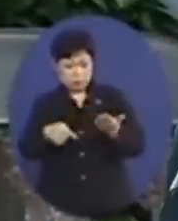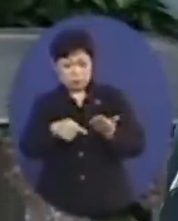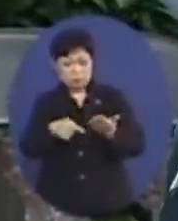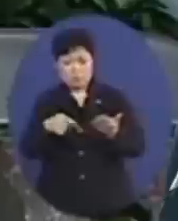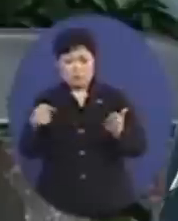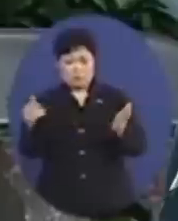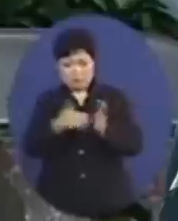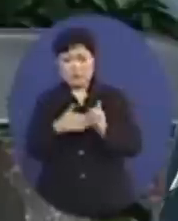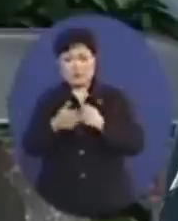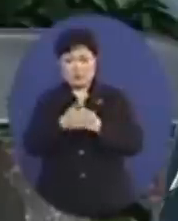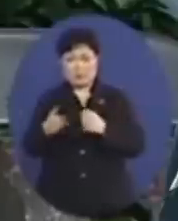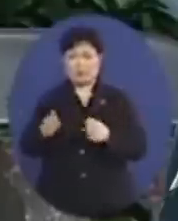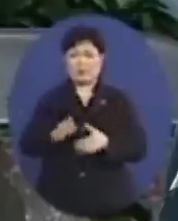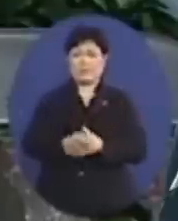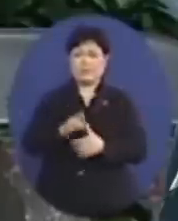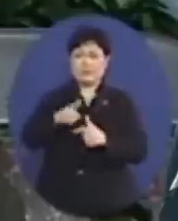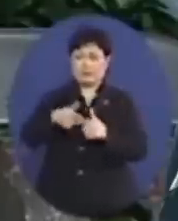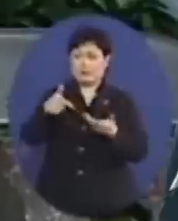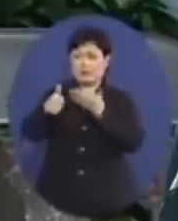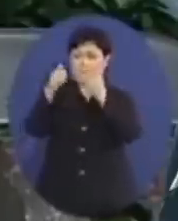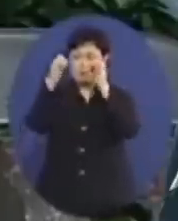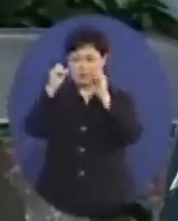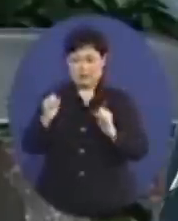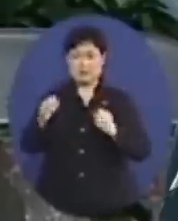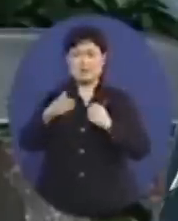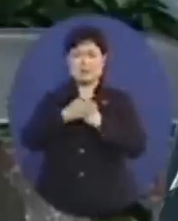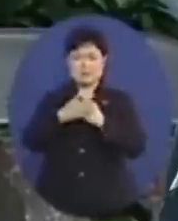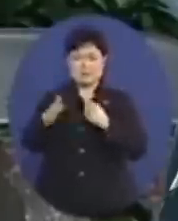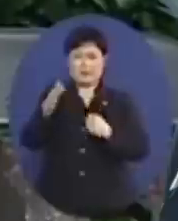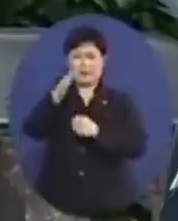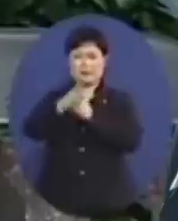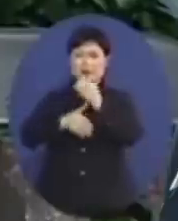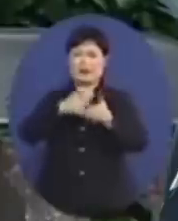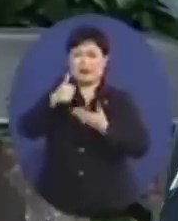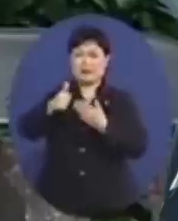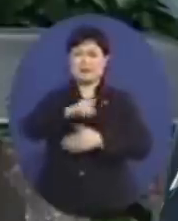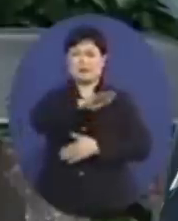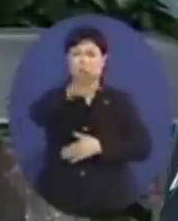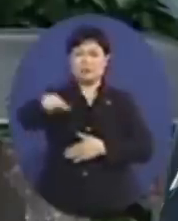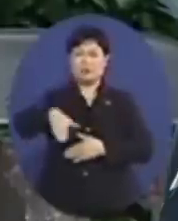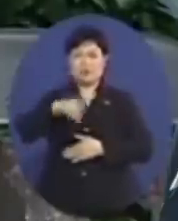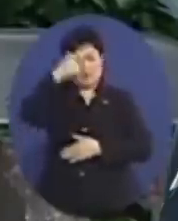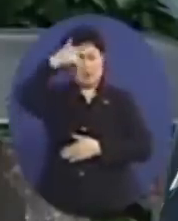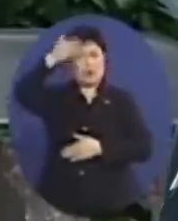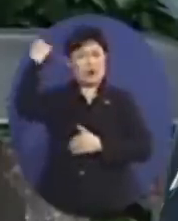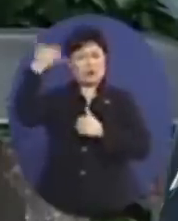아니, 예수님이 계시기 때문에 하나님께서는 우리 과거를 묻지 않으십니다.